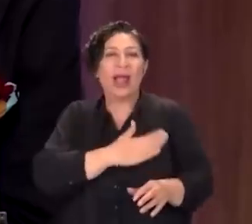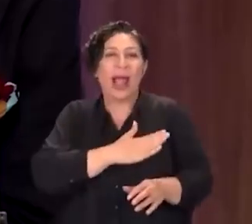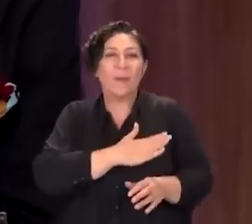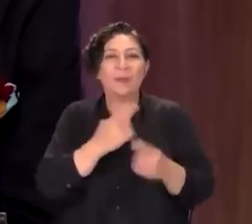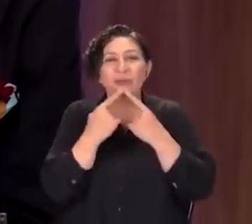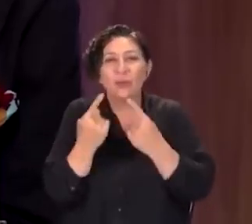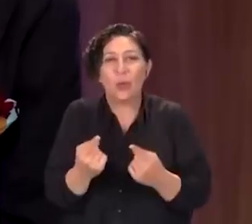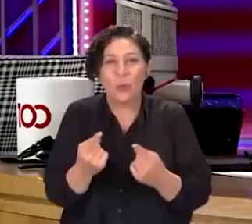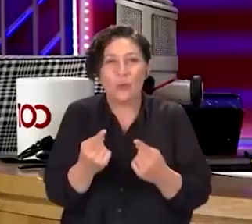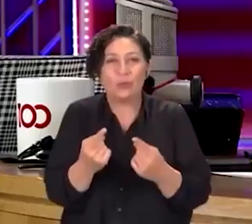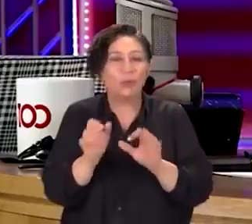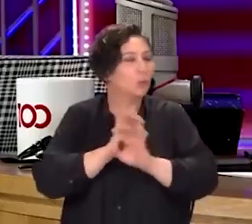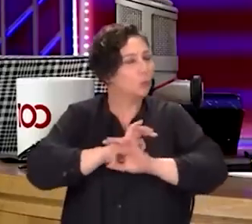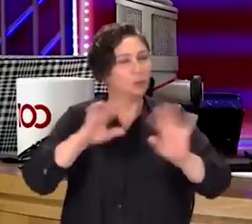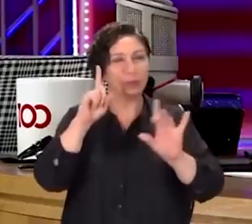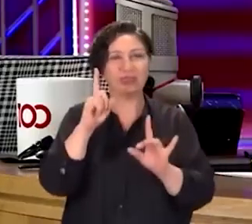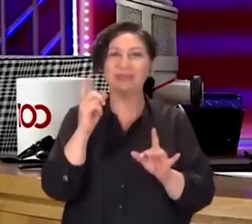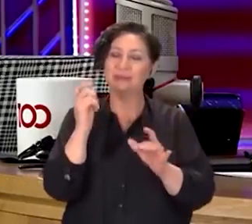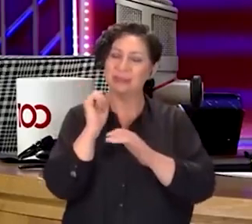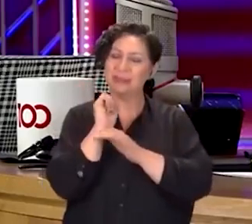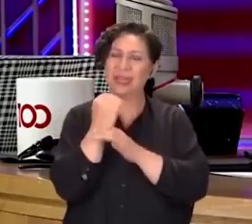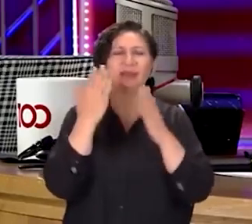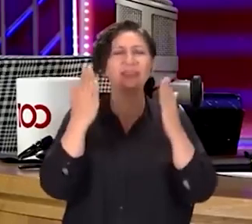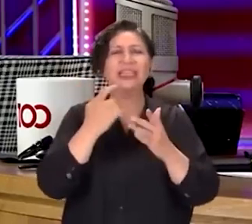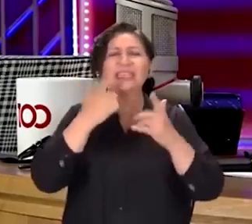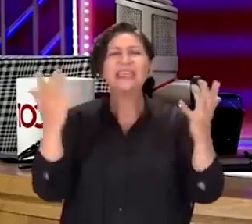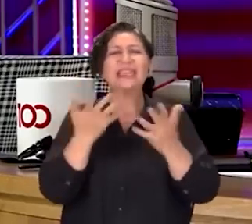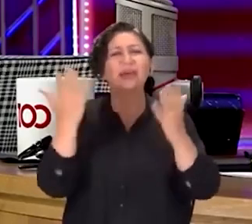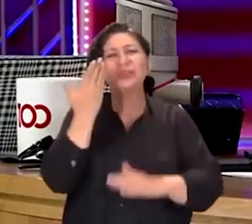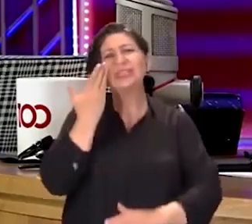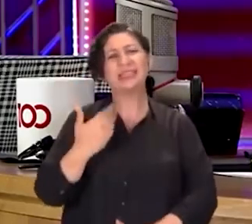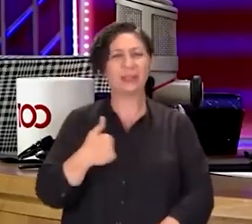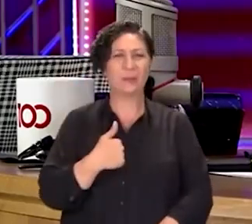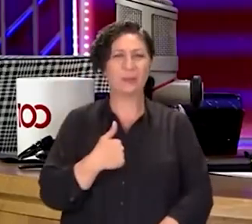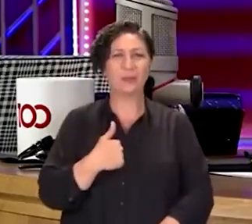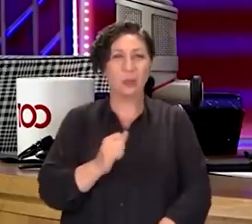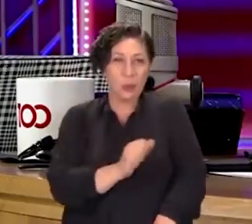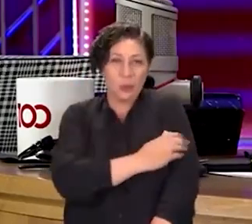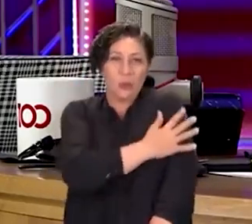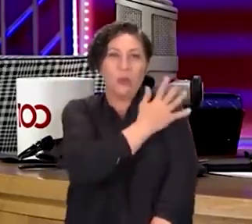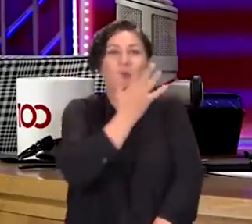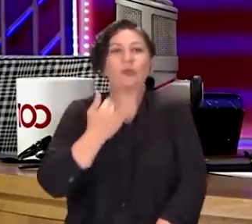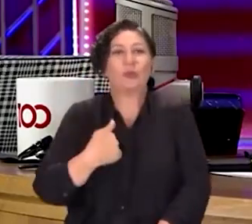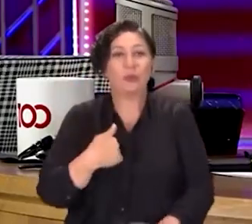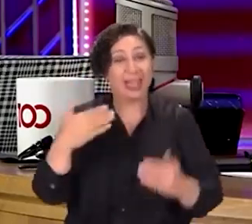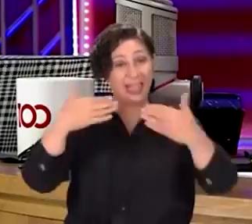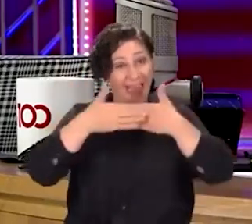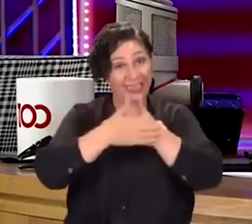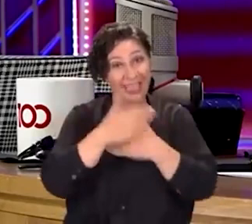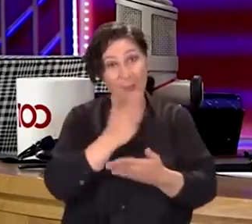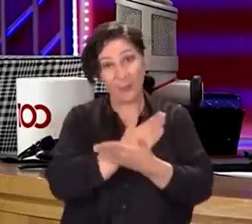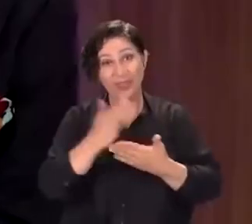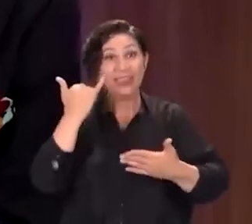kalbimle söylüyorum. Müthiş bir sanatçısın. Seni yıllarca izledim. Gurur duydum. Geceler